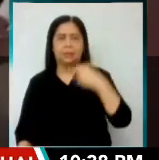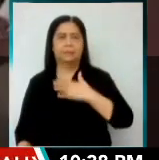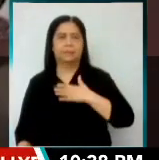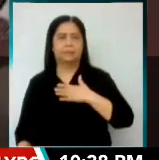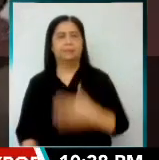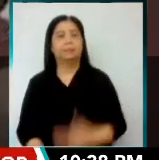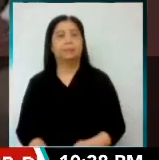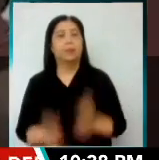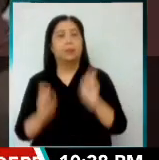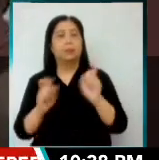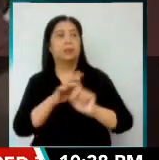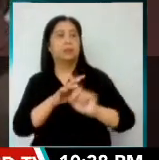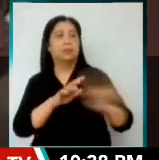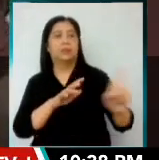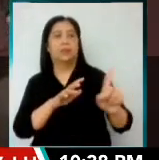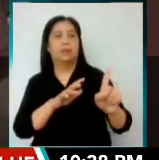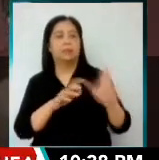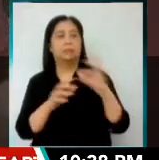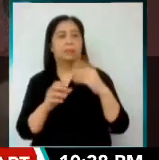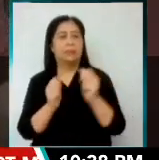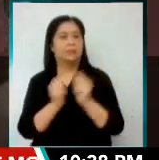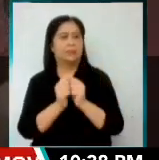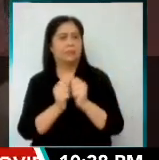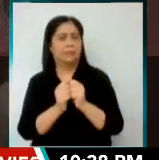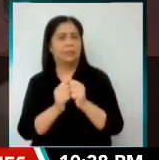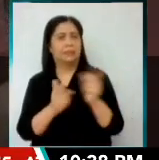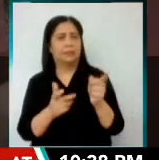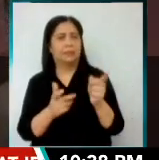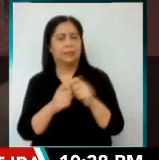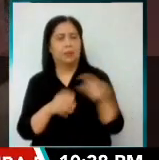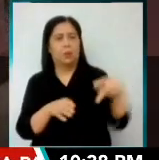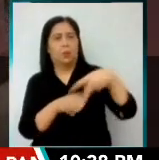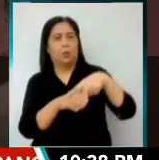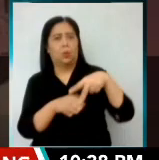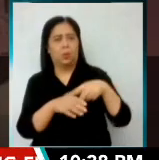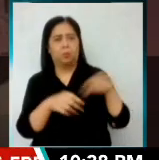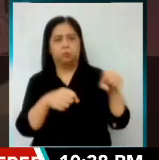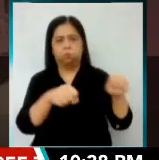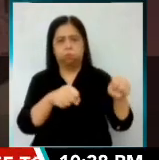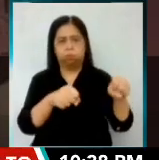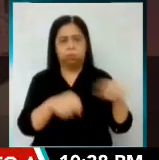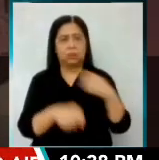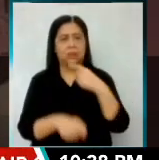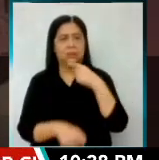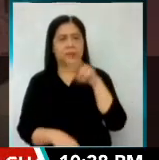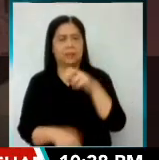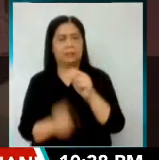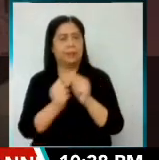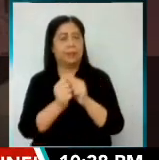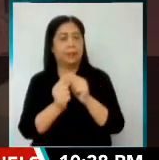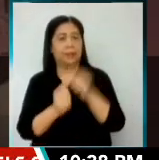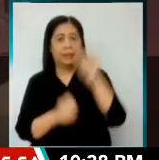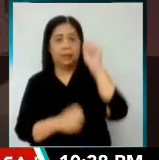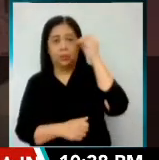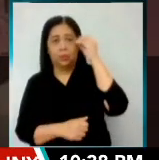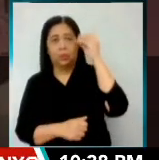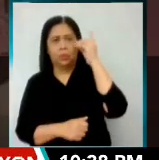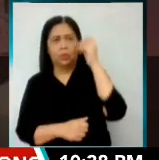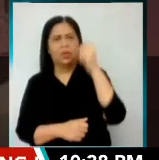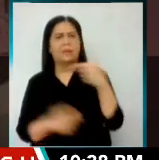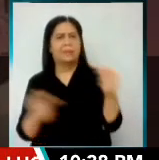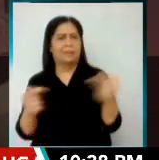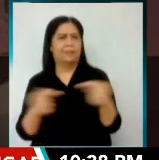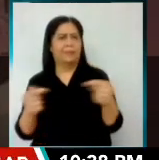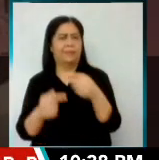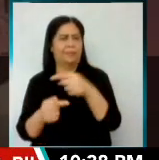tumakas ang gunman at kasama nito, sakay ng motorsiklo. Ayon sa isang kasamahan ni Dinoy, may nakaalita ng biktima